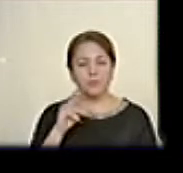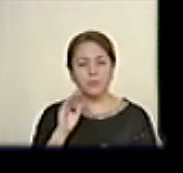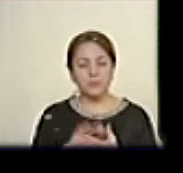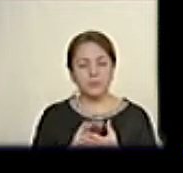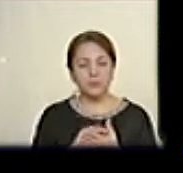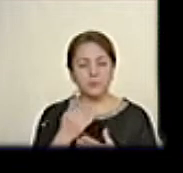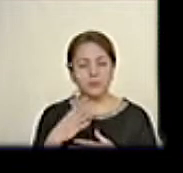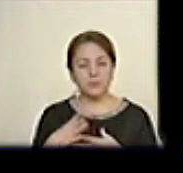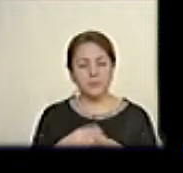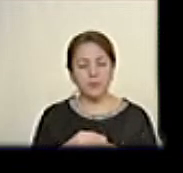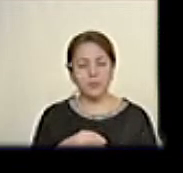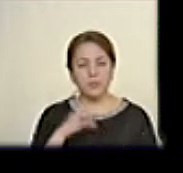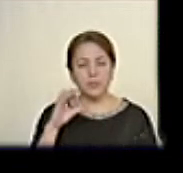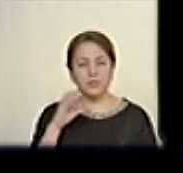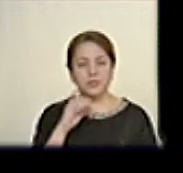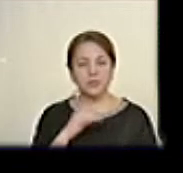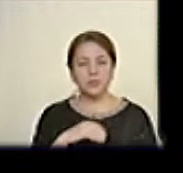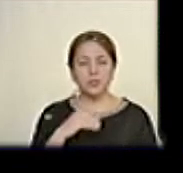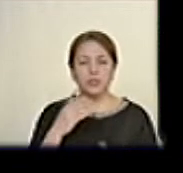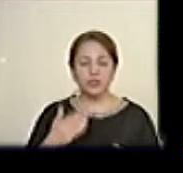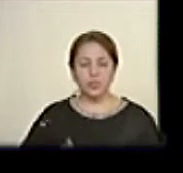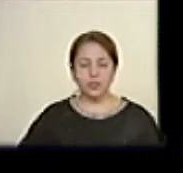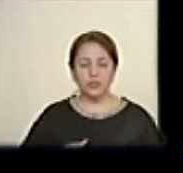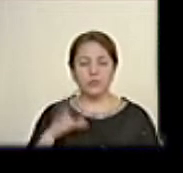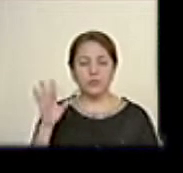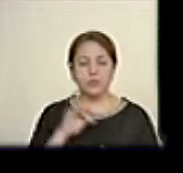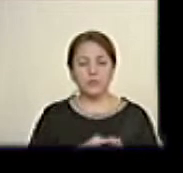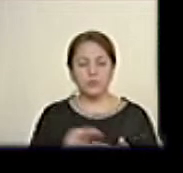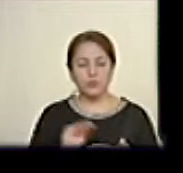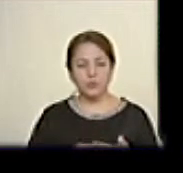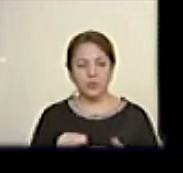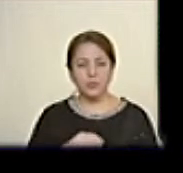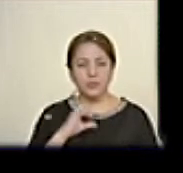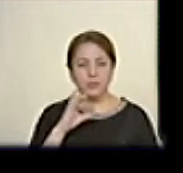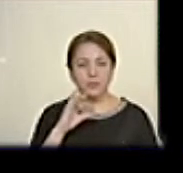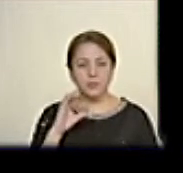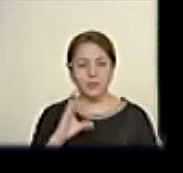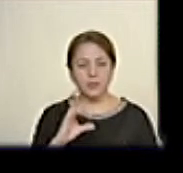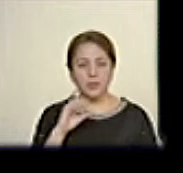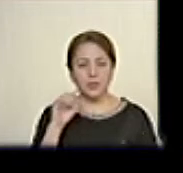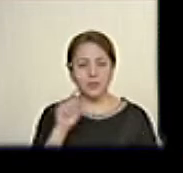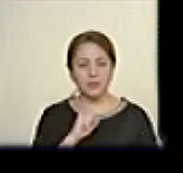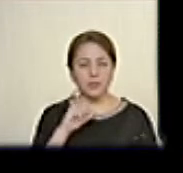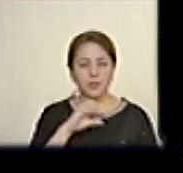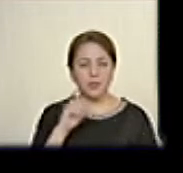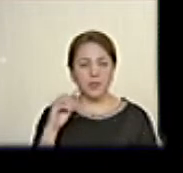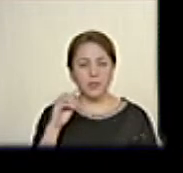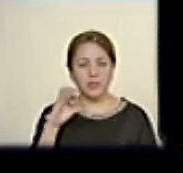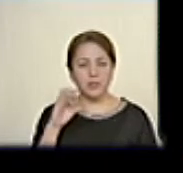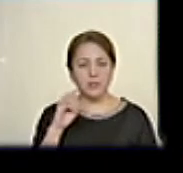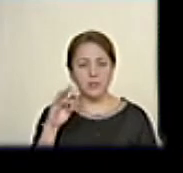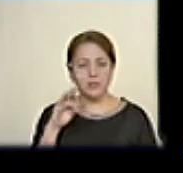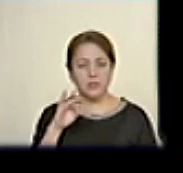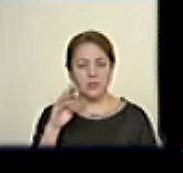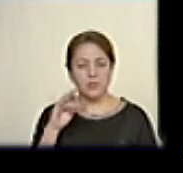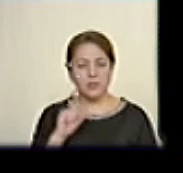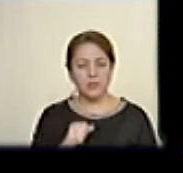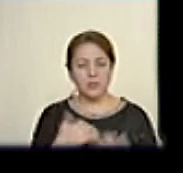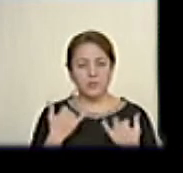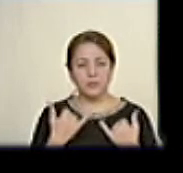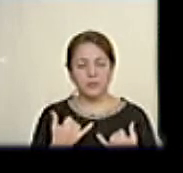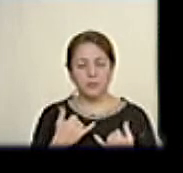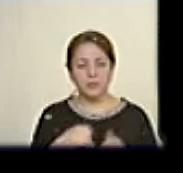вами с основными вехами жизни и творчества Сергея Александровича Есенина. А сегодня